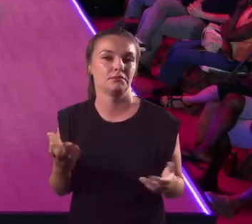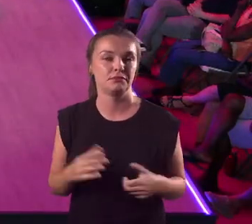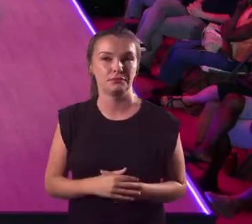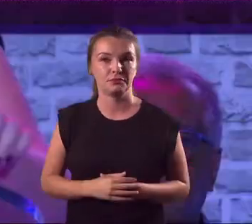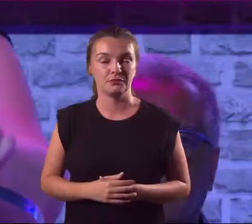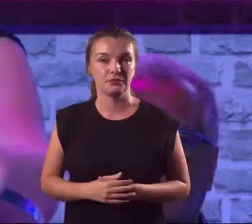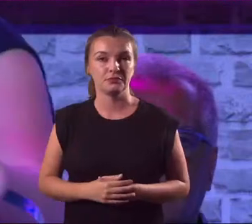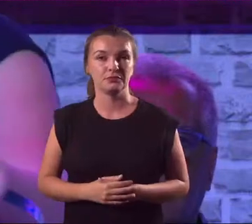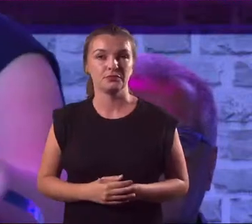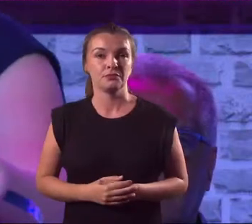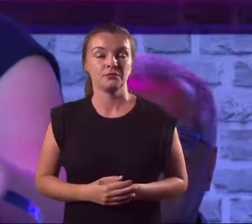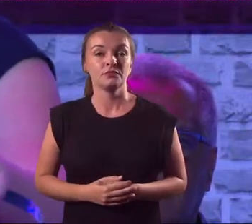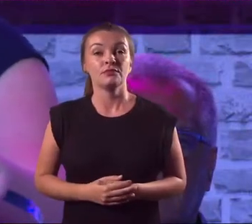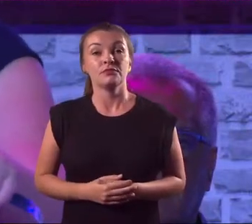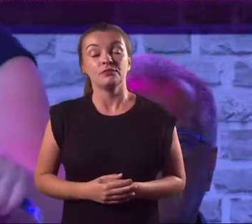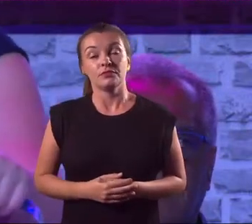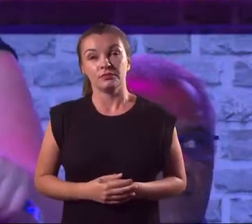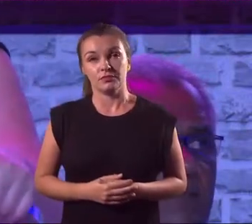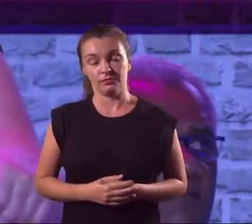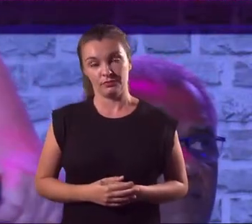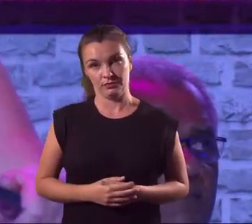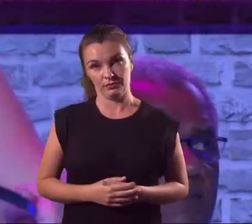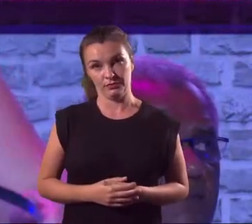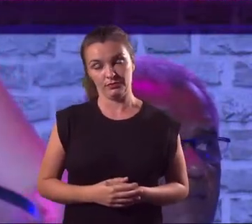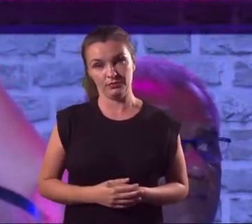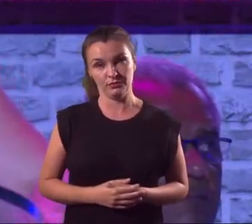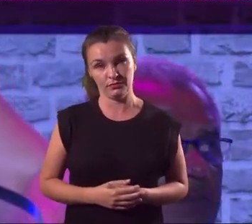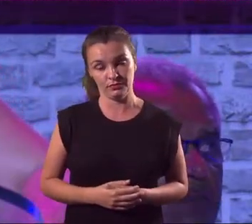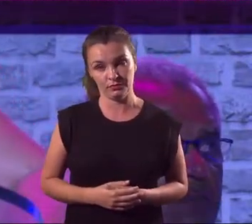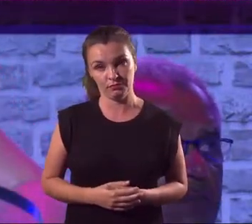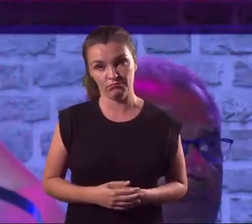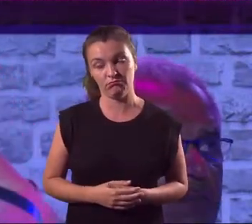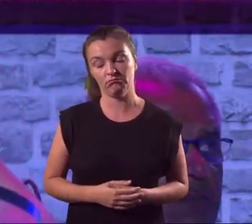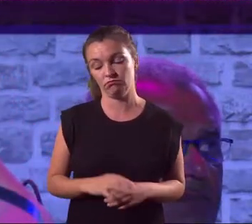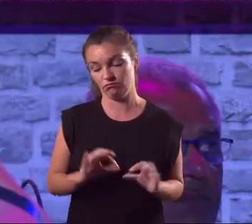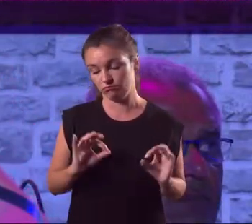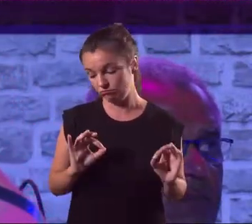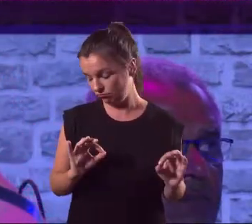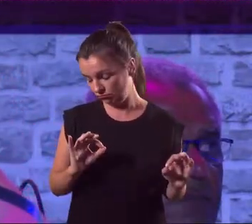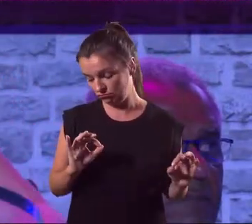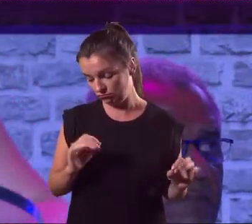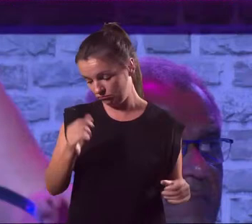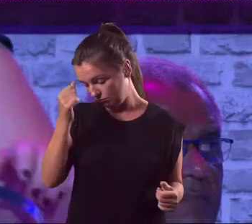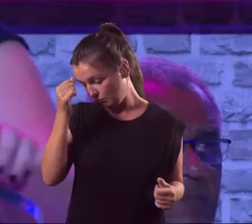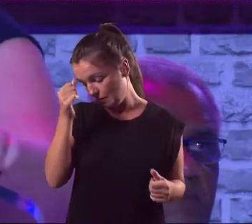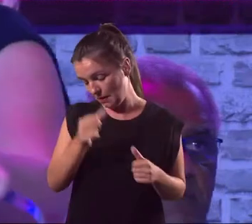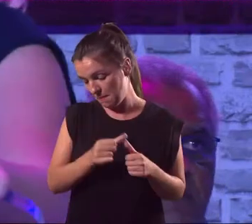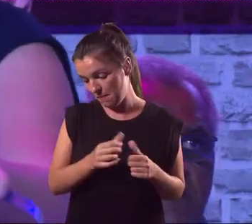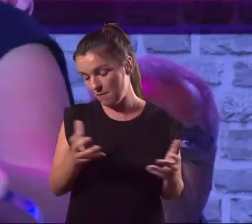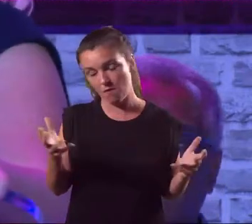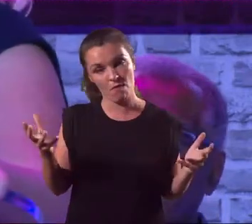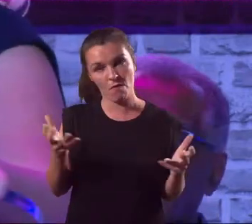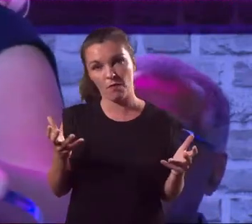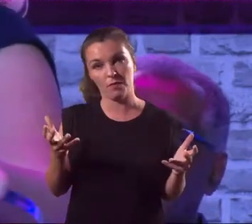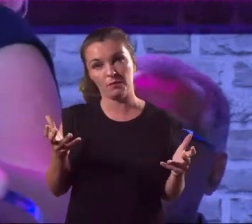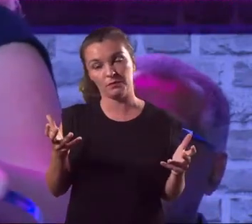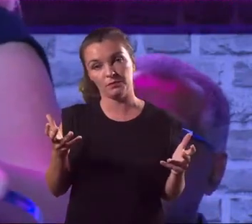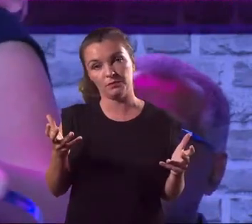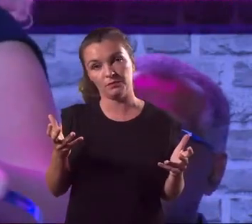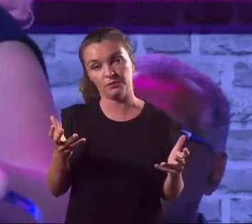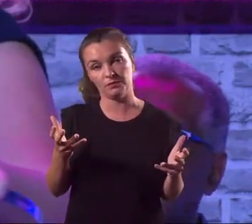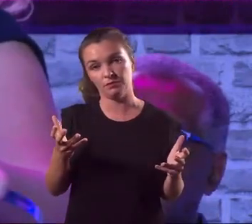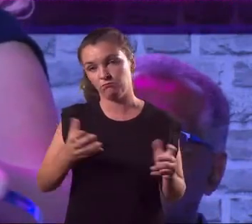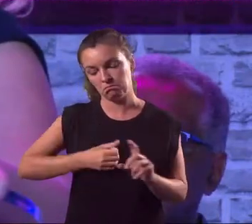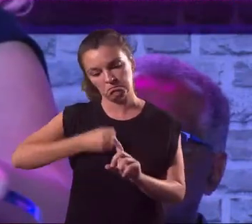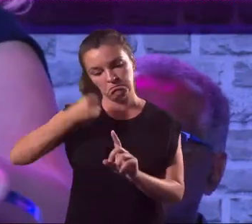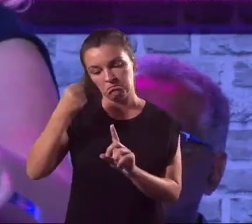De même que nous nous souvenons et nous continuerons le combat, quoi